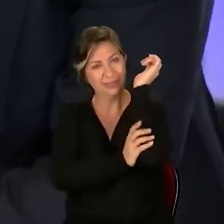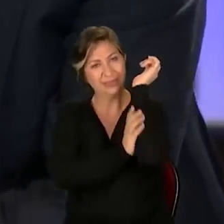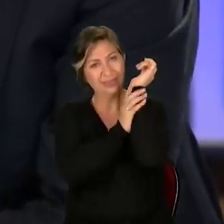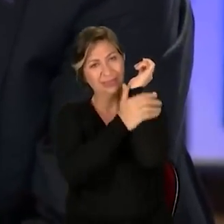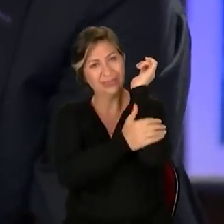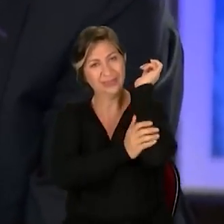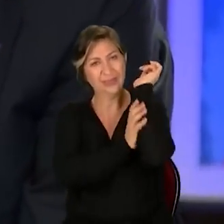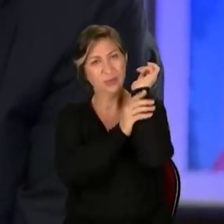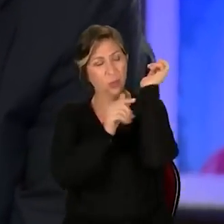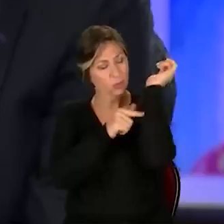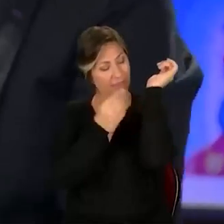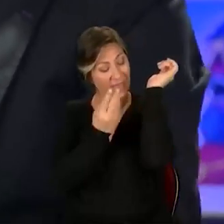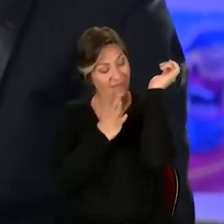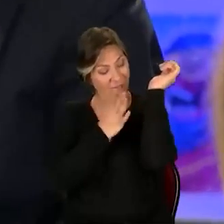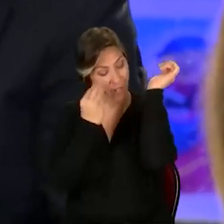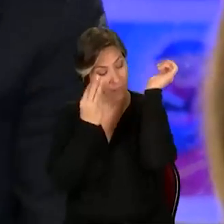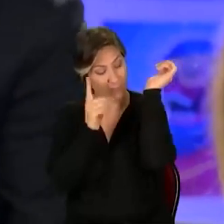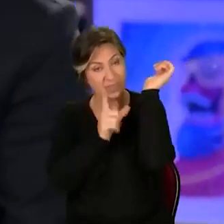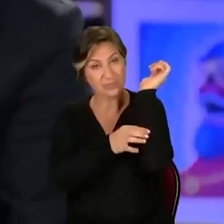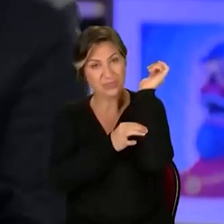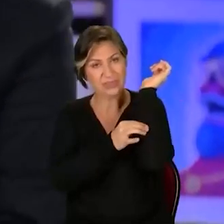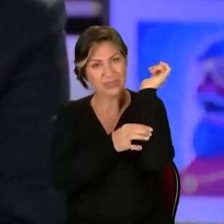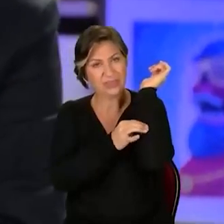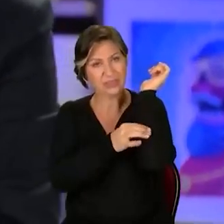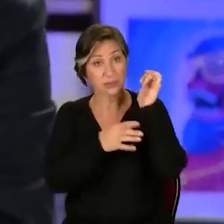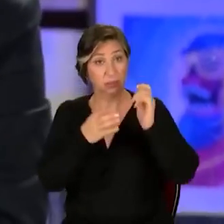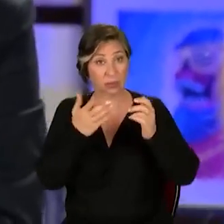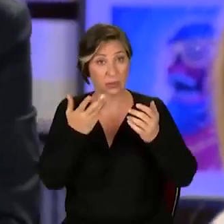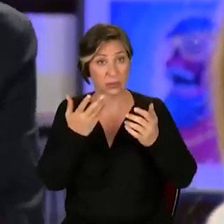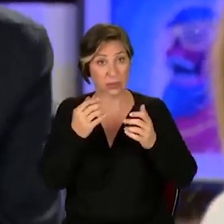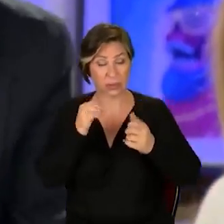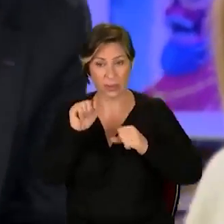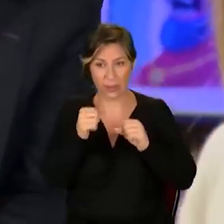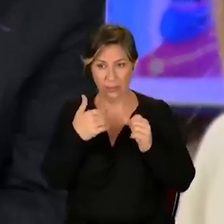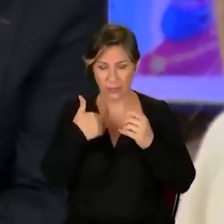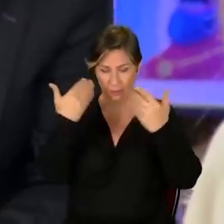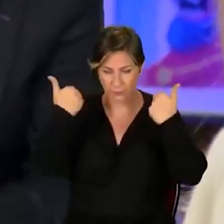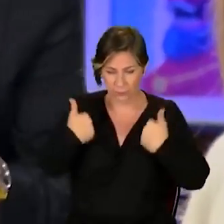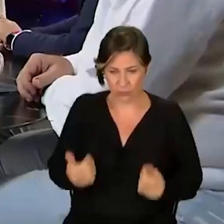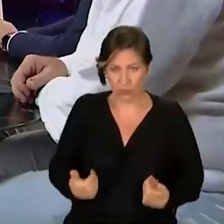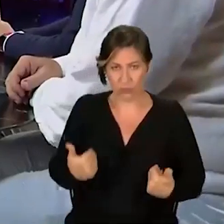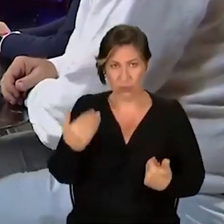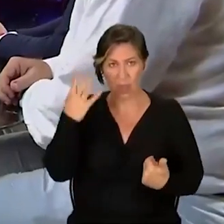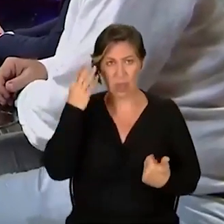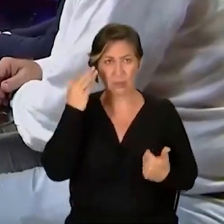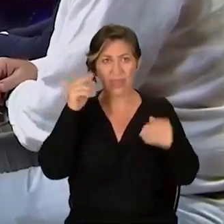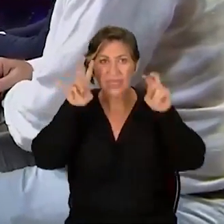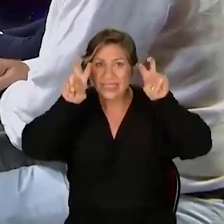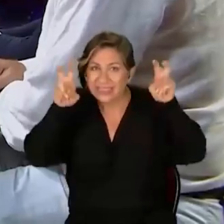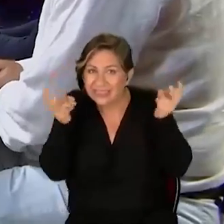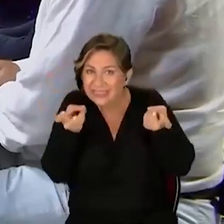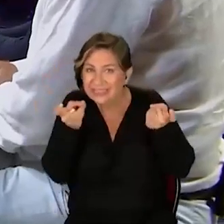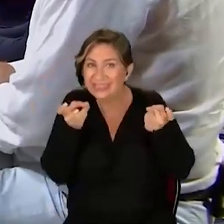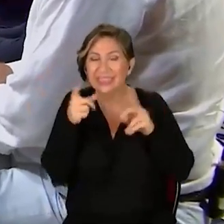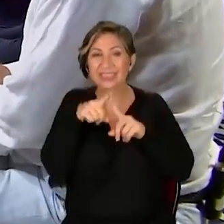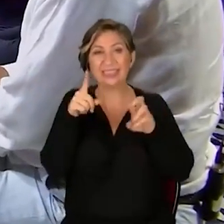oradaki meseleyi çok iyi anlamam gerek. Çünkü şey çok doğruydu, tavrı. Ben, bana fizyolojik ya da tırnak içerisinde